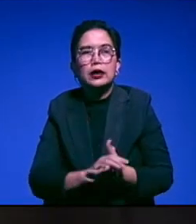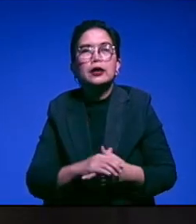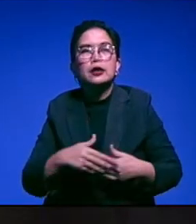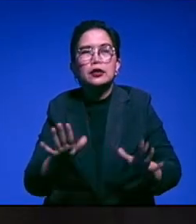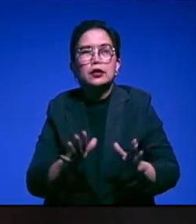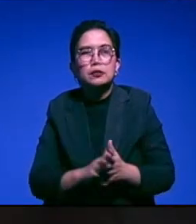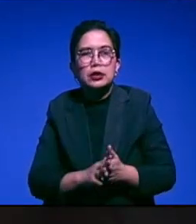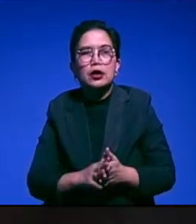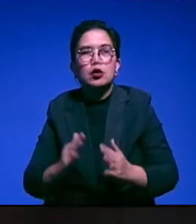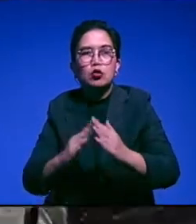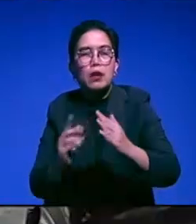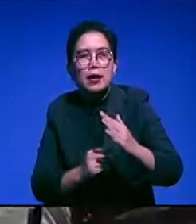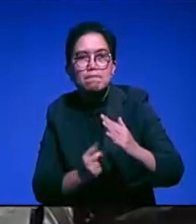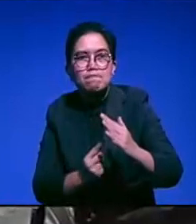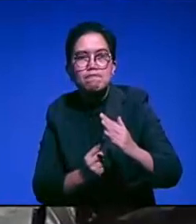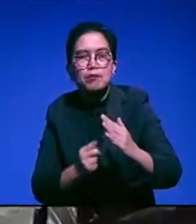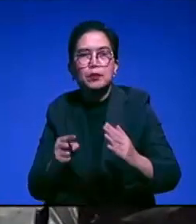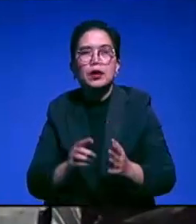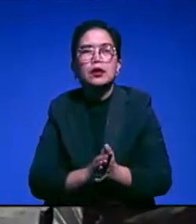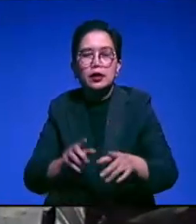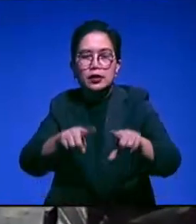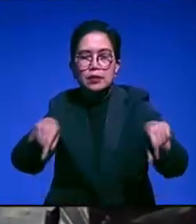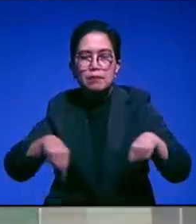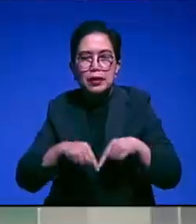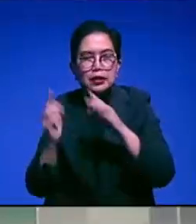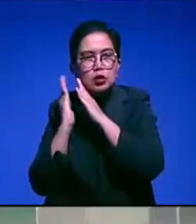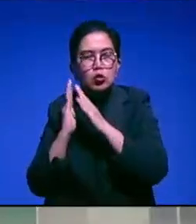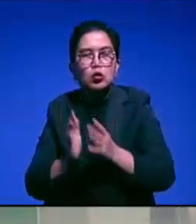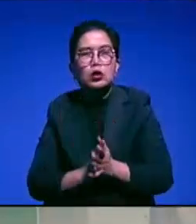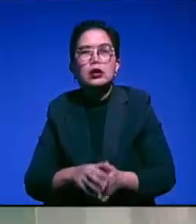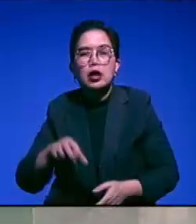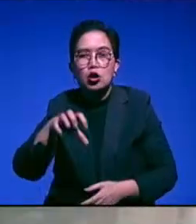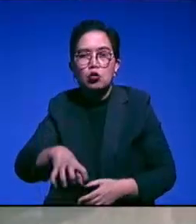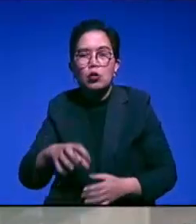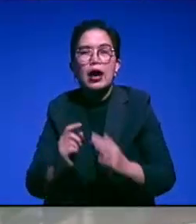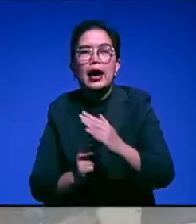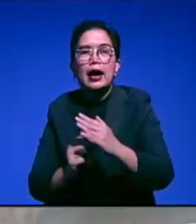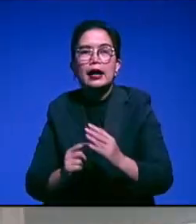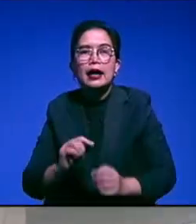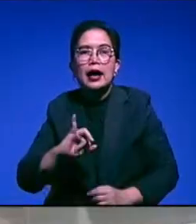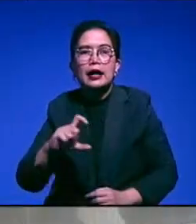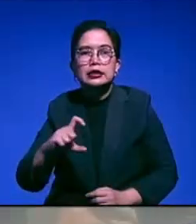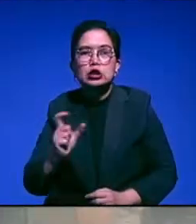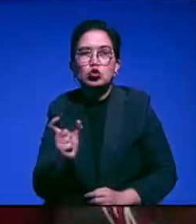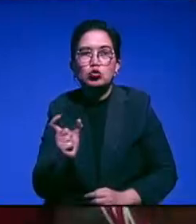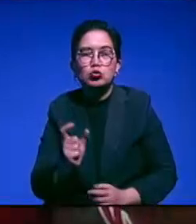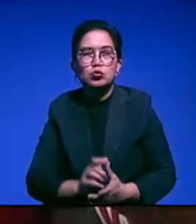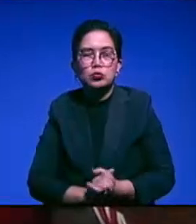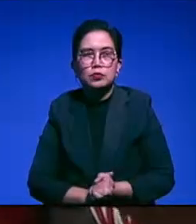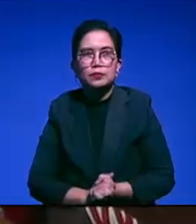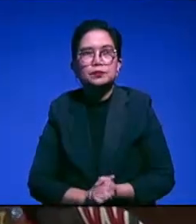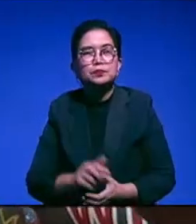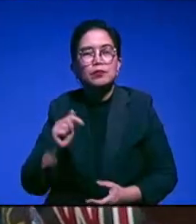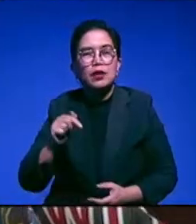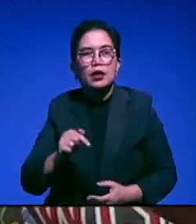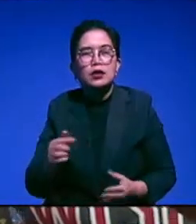rumah singgah dan akan menambah kapasitas tempat tidur dan ruang ICU di beberapa rumah sakit. Jadi sekarang ini